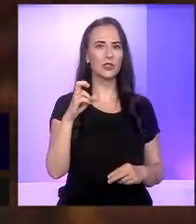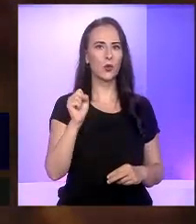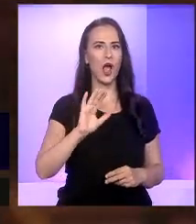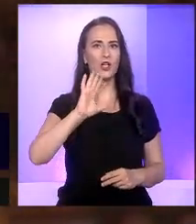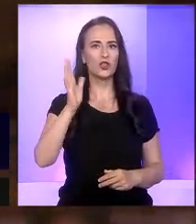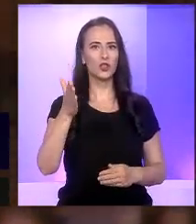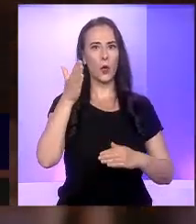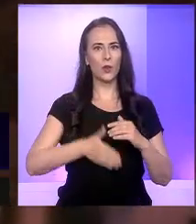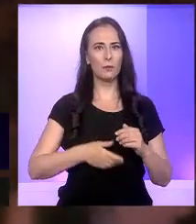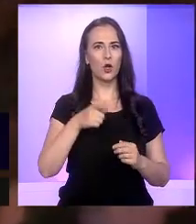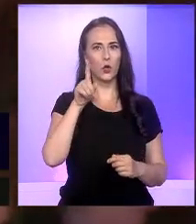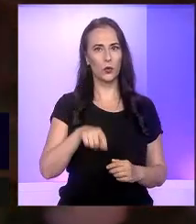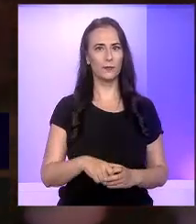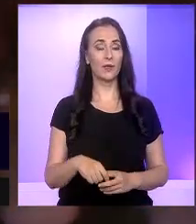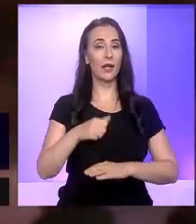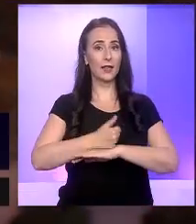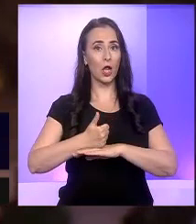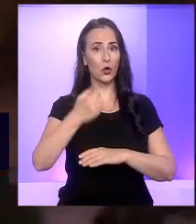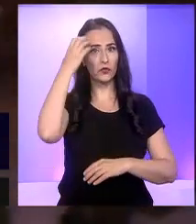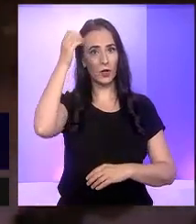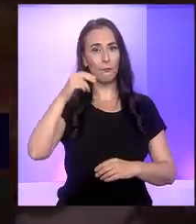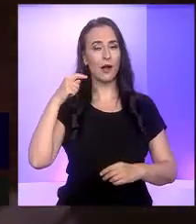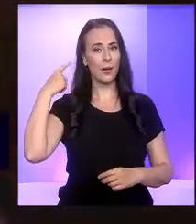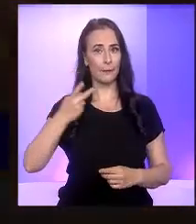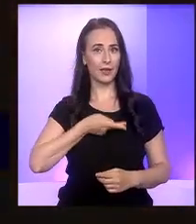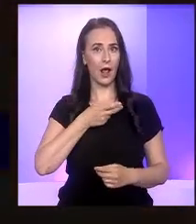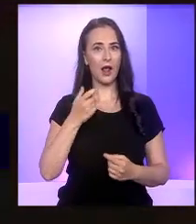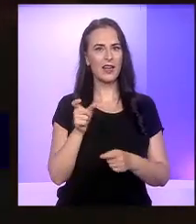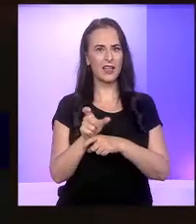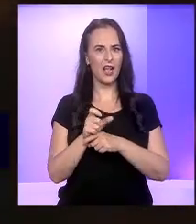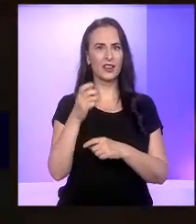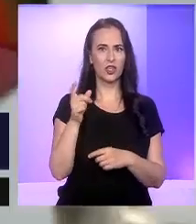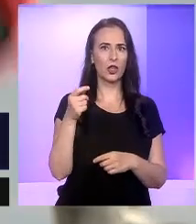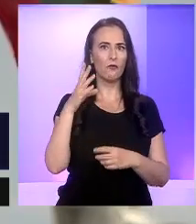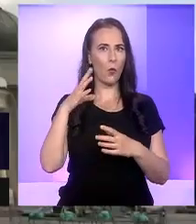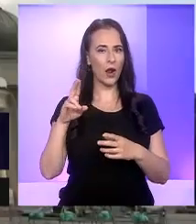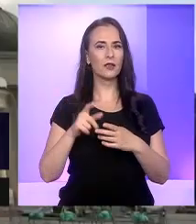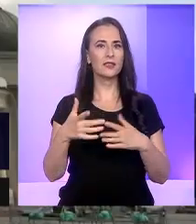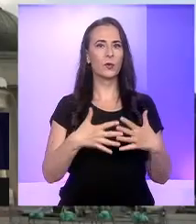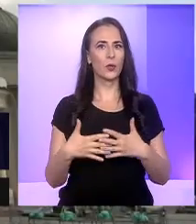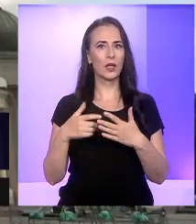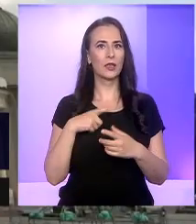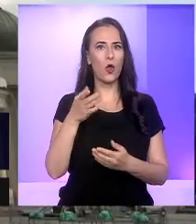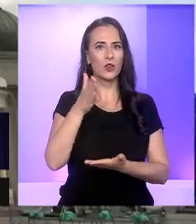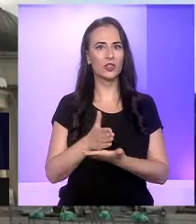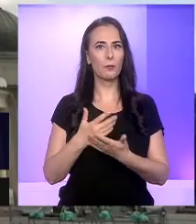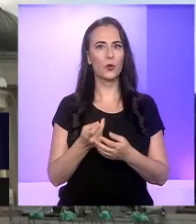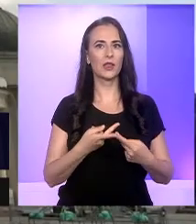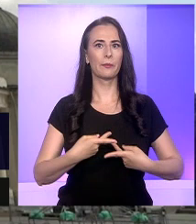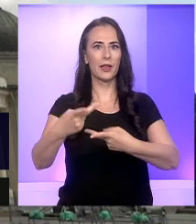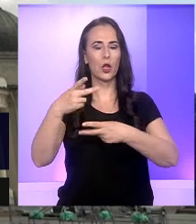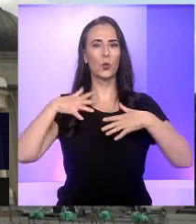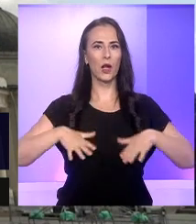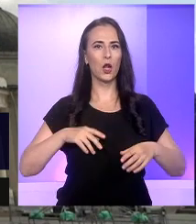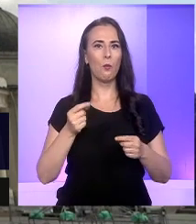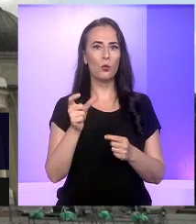Rishi Sunak, a cincea în ultimele luni. Liderul guvernului Marii Britanii a criticat deja voalat Statele Unite pentru decizia de a